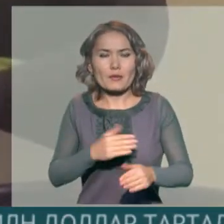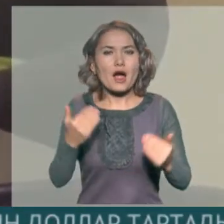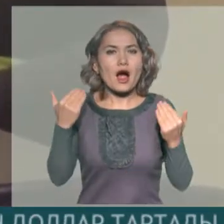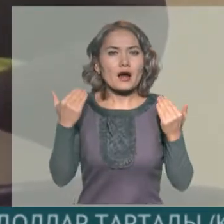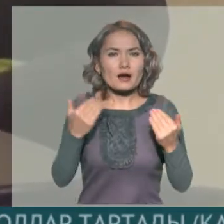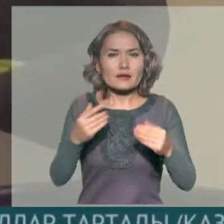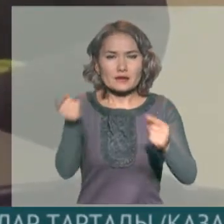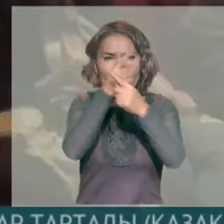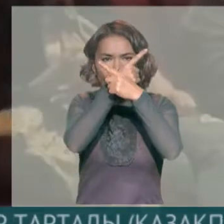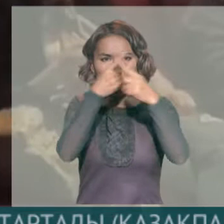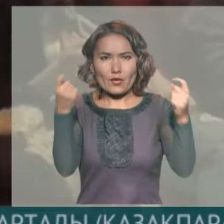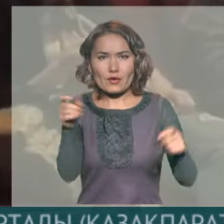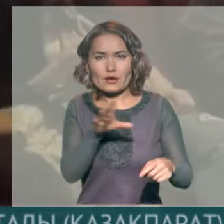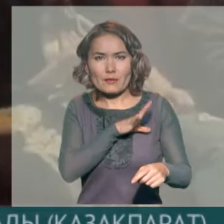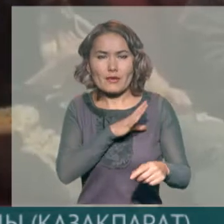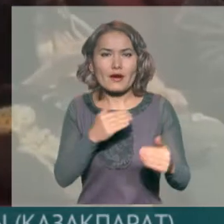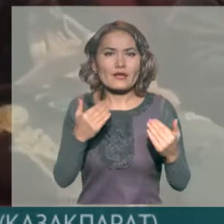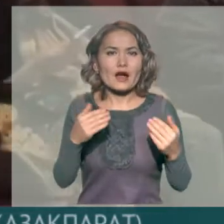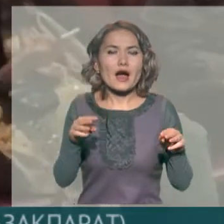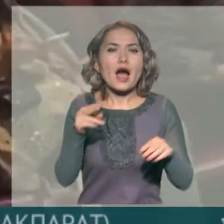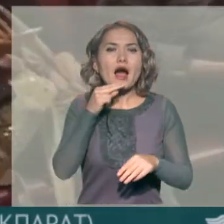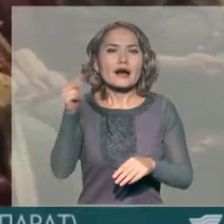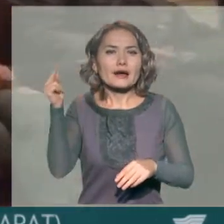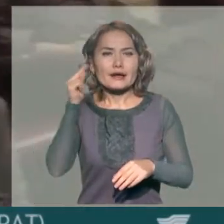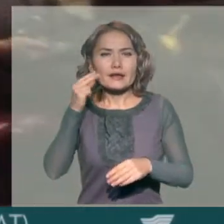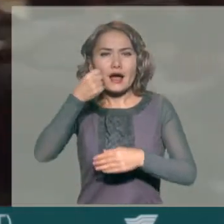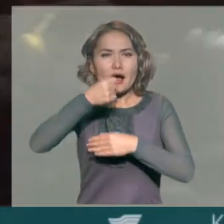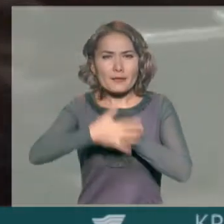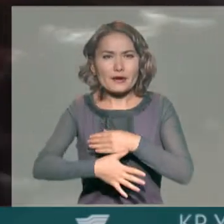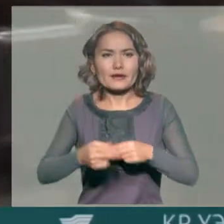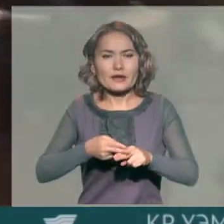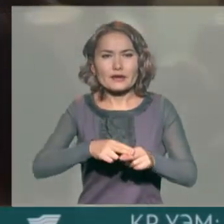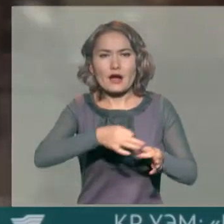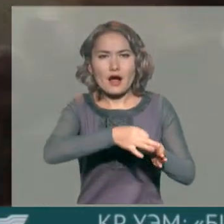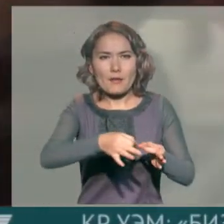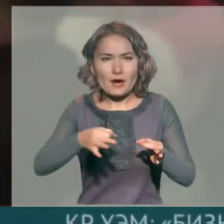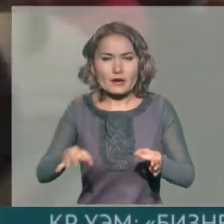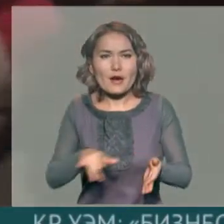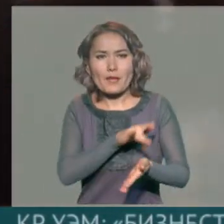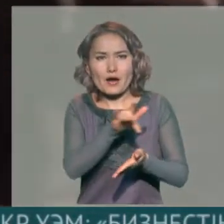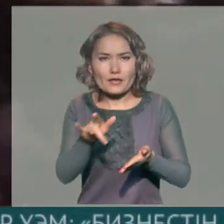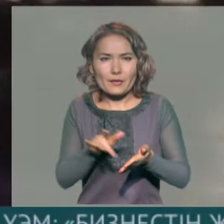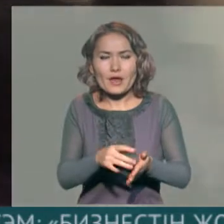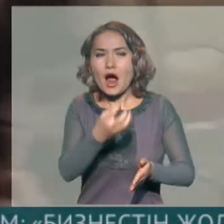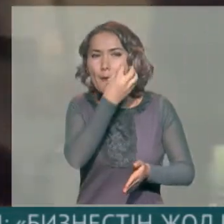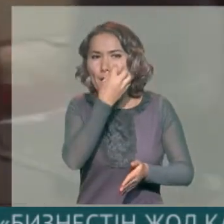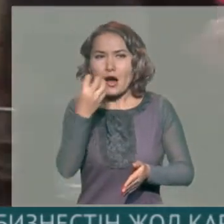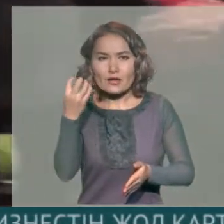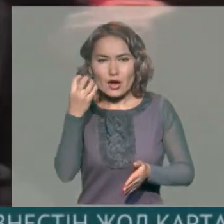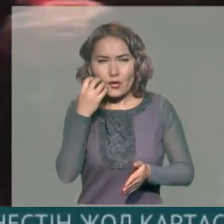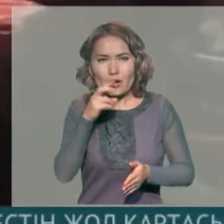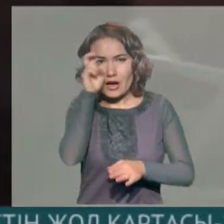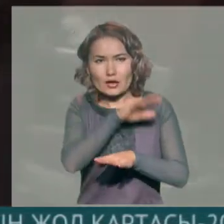қызметі төтенше жағдайда жұмыс істеуде. Айта кетейік, Қытай астанасымен қатар Хэбэй провинциясында, Тяньсин қаласында және